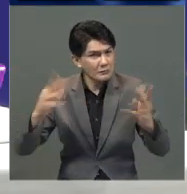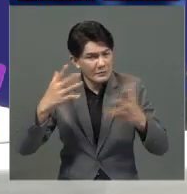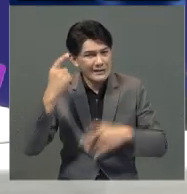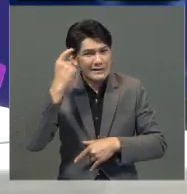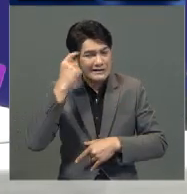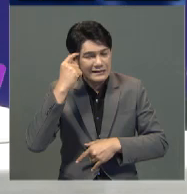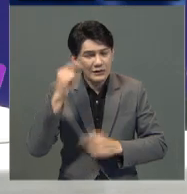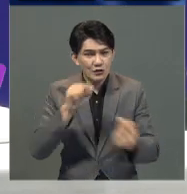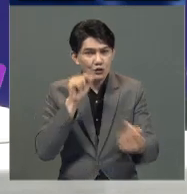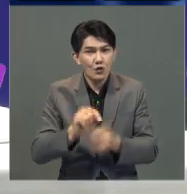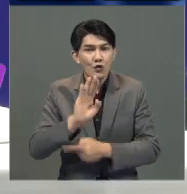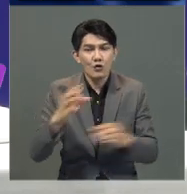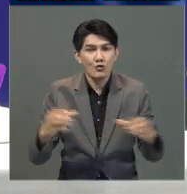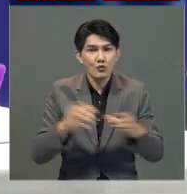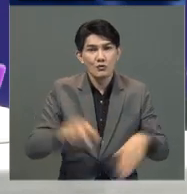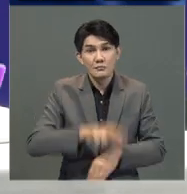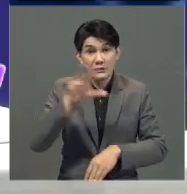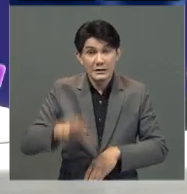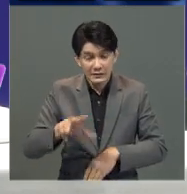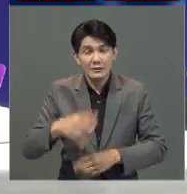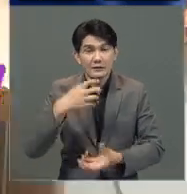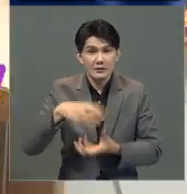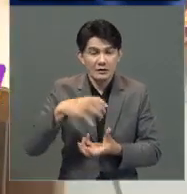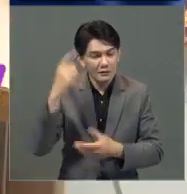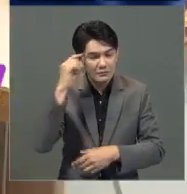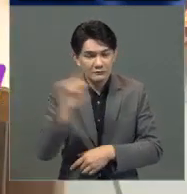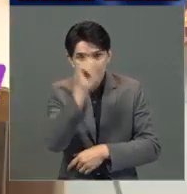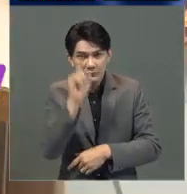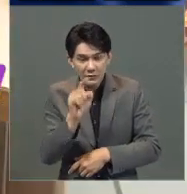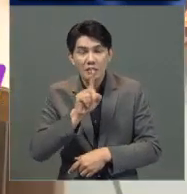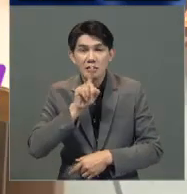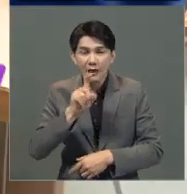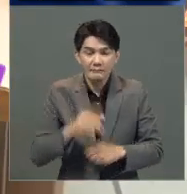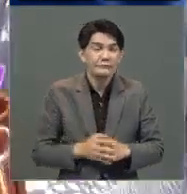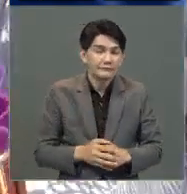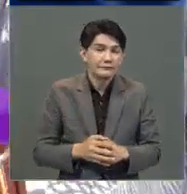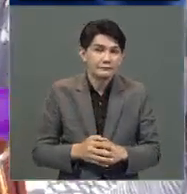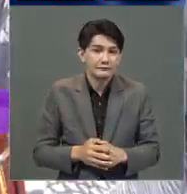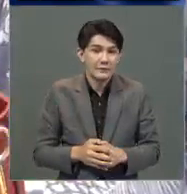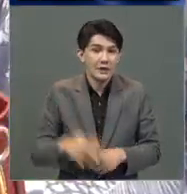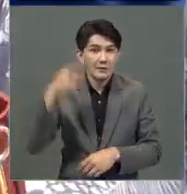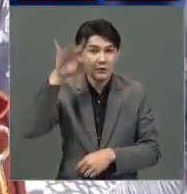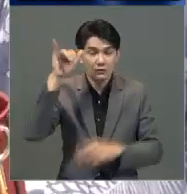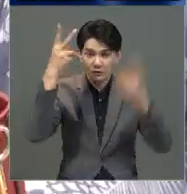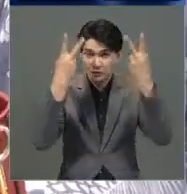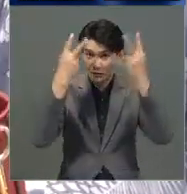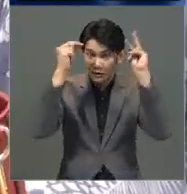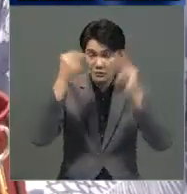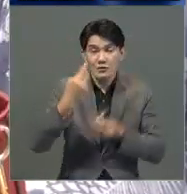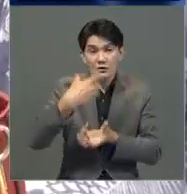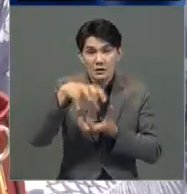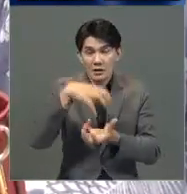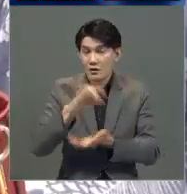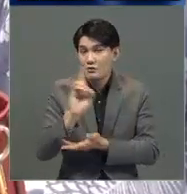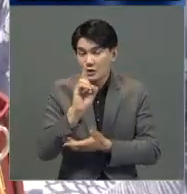อันนี้คือความเคลื่อนไหวจากทางของพรรคเพื่อไทยนะคะที่ออกการตั้งคำถามส่วนกรณีที่พลเอกประยุทธ์จันทร์โอชานายกรัฐมนตรีออก